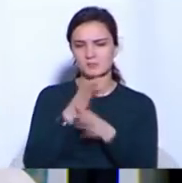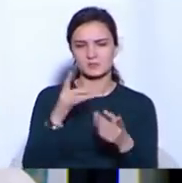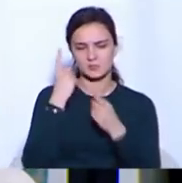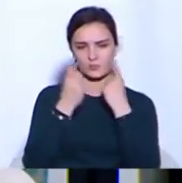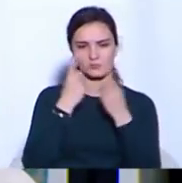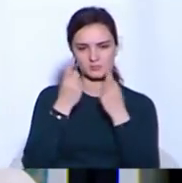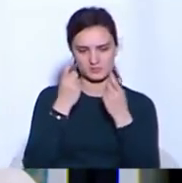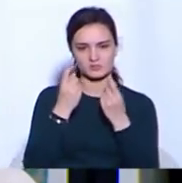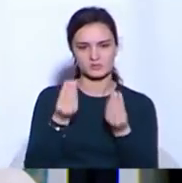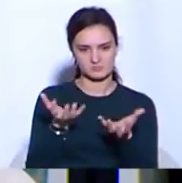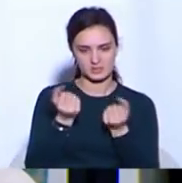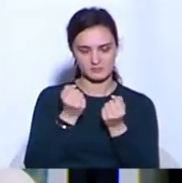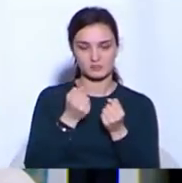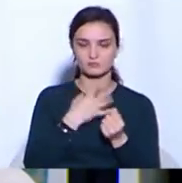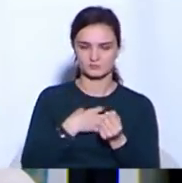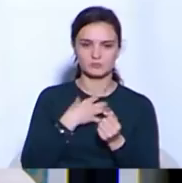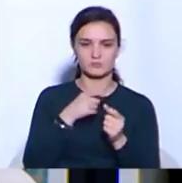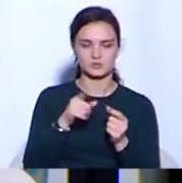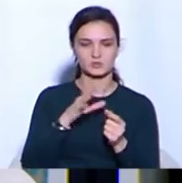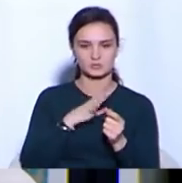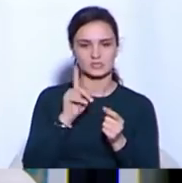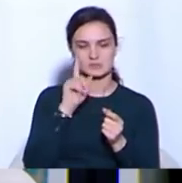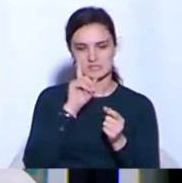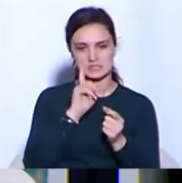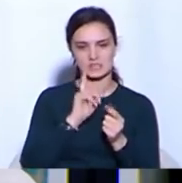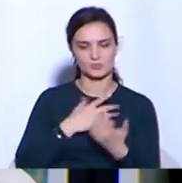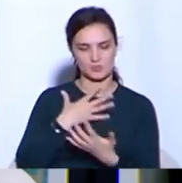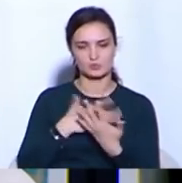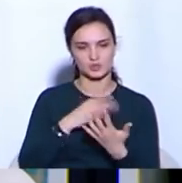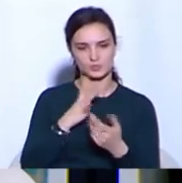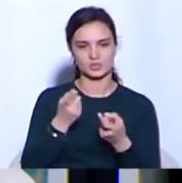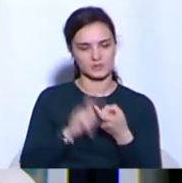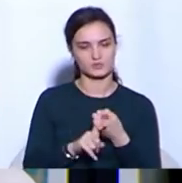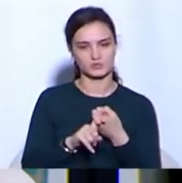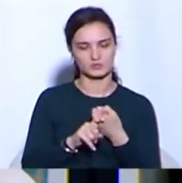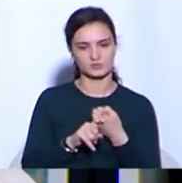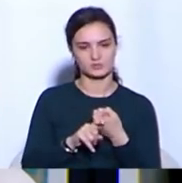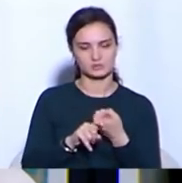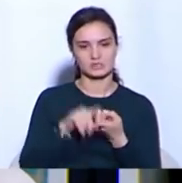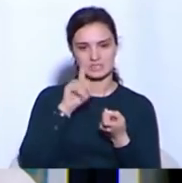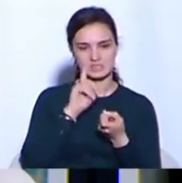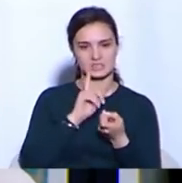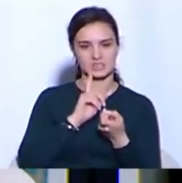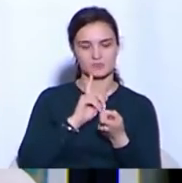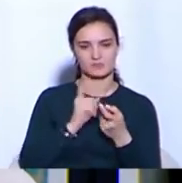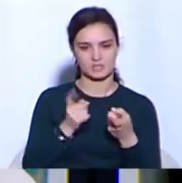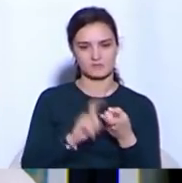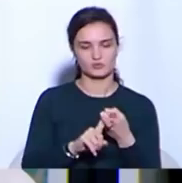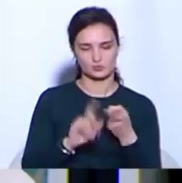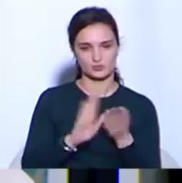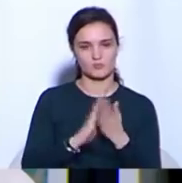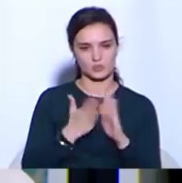ინფორმაციის გამტკიცება, რა თქმა უნდა მნიშვნელოვანია, რომ მასთან რაიმე სასიამოვნო ემოცია იყოს ასოცირებული, სასიამოვნო